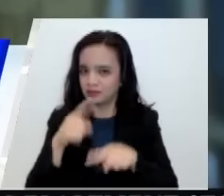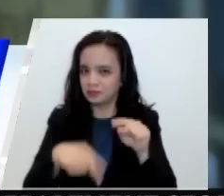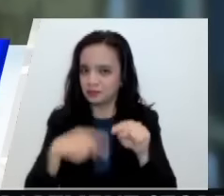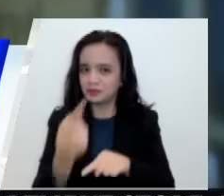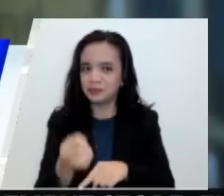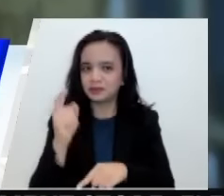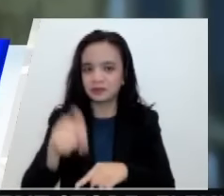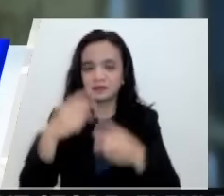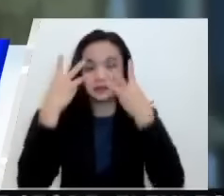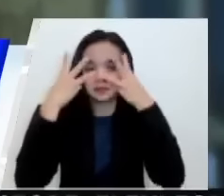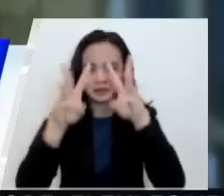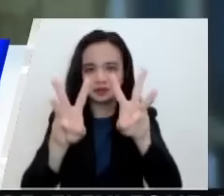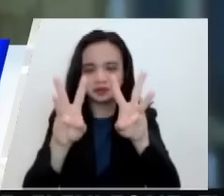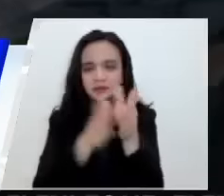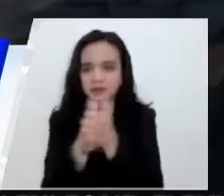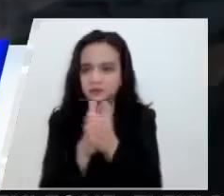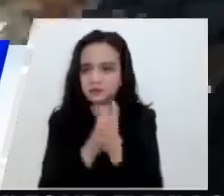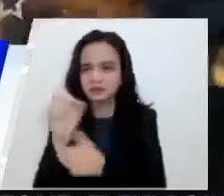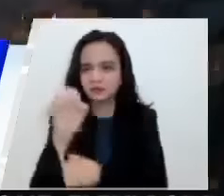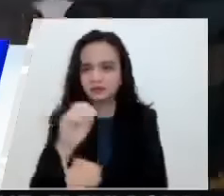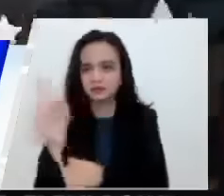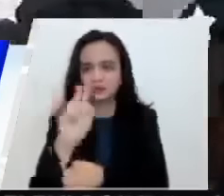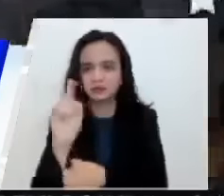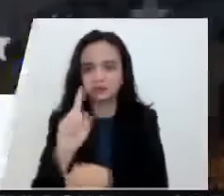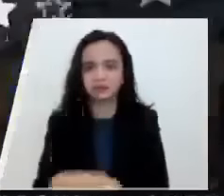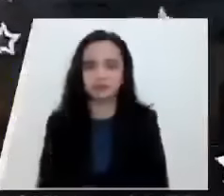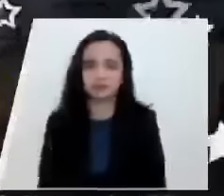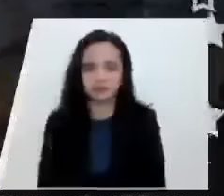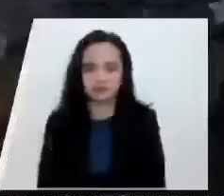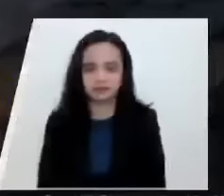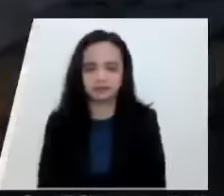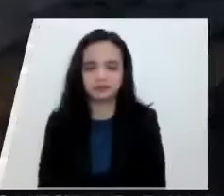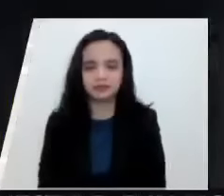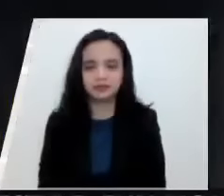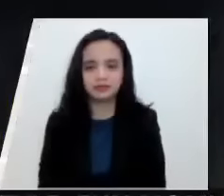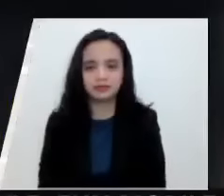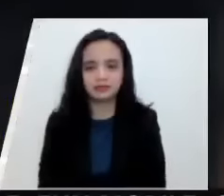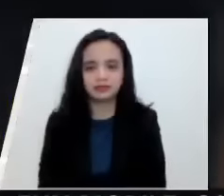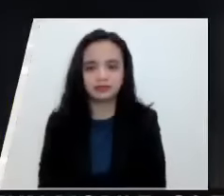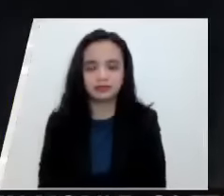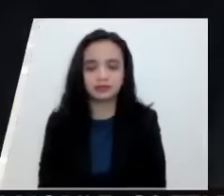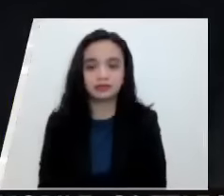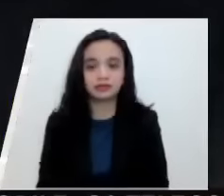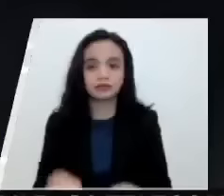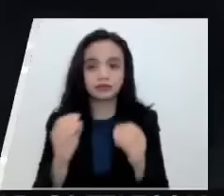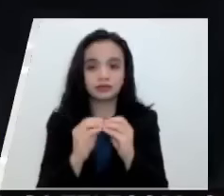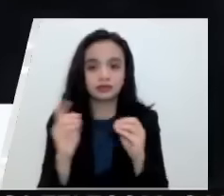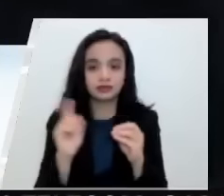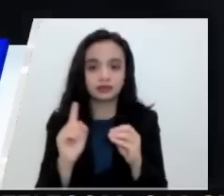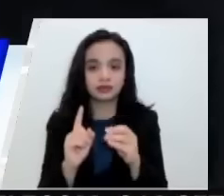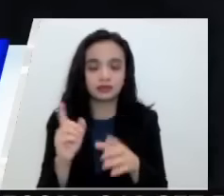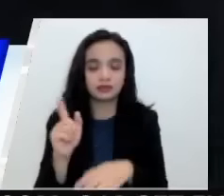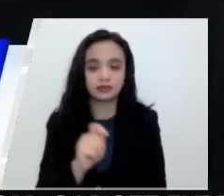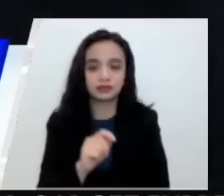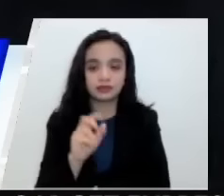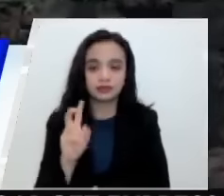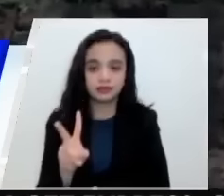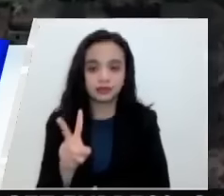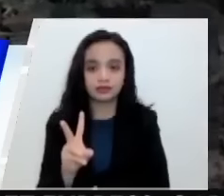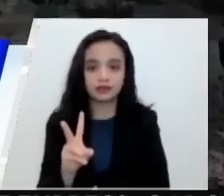para malaman nila kung ano pa yung iba. Oo. Mas umiinit din ang mga tagpo sa Prime Series na Asawa ng Asawa